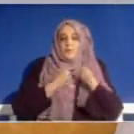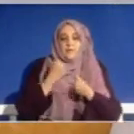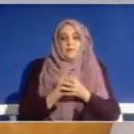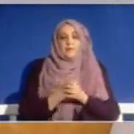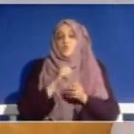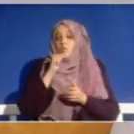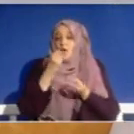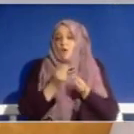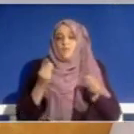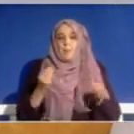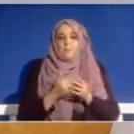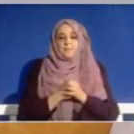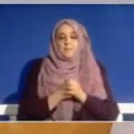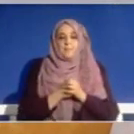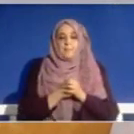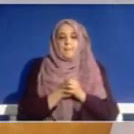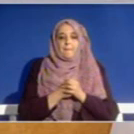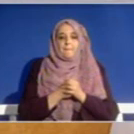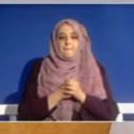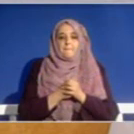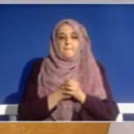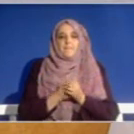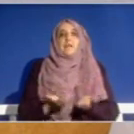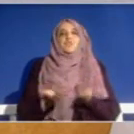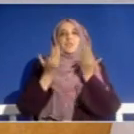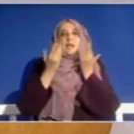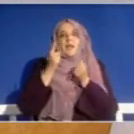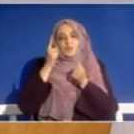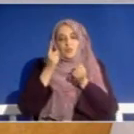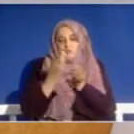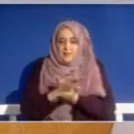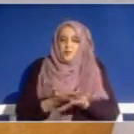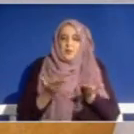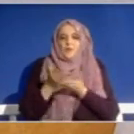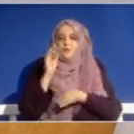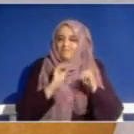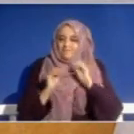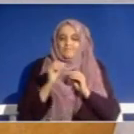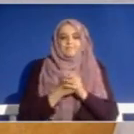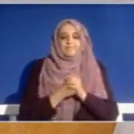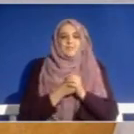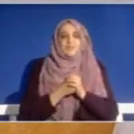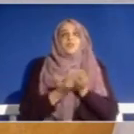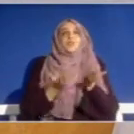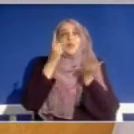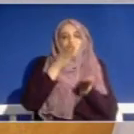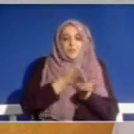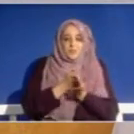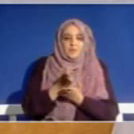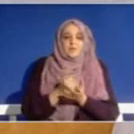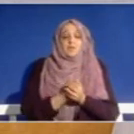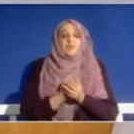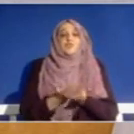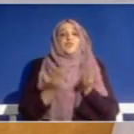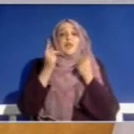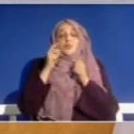كل حال إحنا يا وش نقوله قولوا ربي يصلح حالهم إن شاء الله وربي آمين. يهديهم آمين وربي يصلح يفتح بصيرة